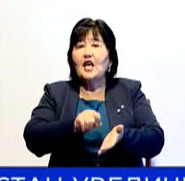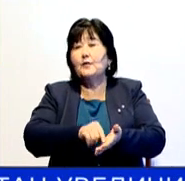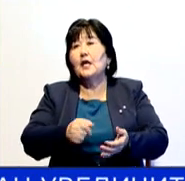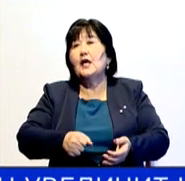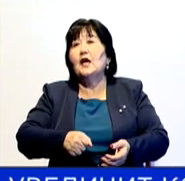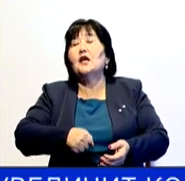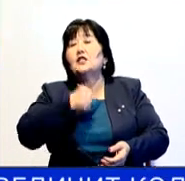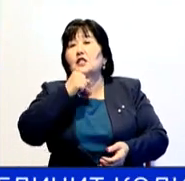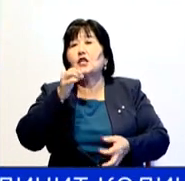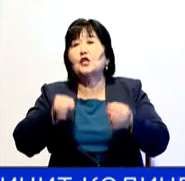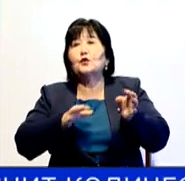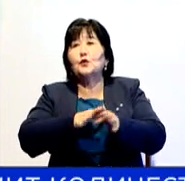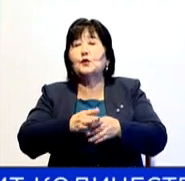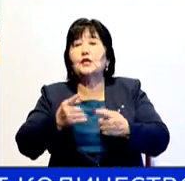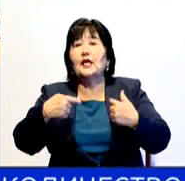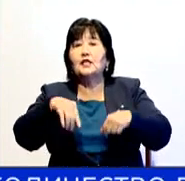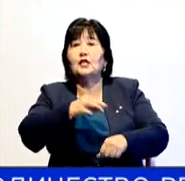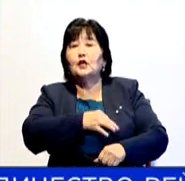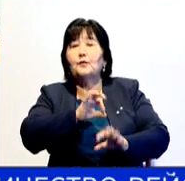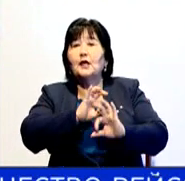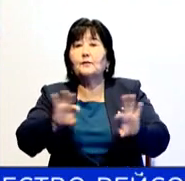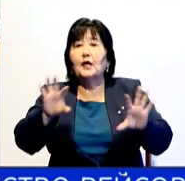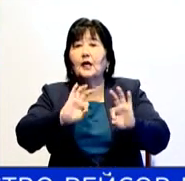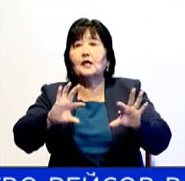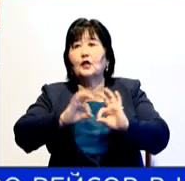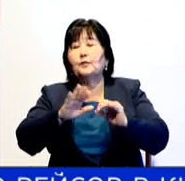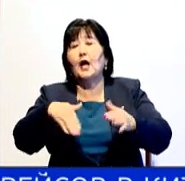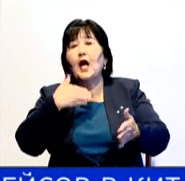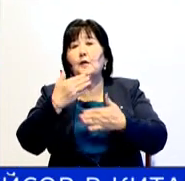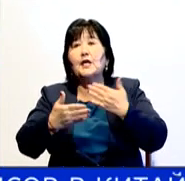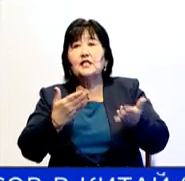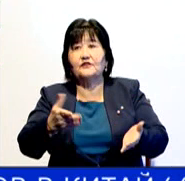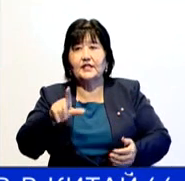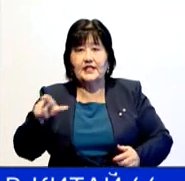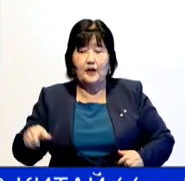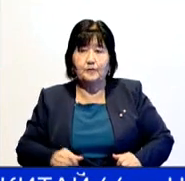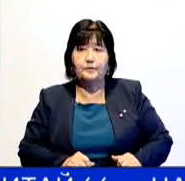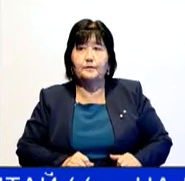Старший судоисполнитель департамента юстиции подробно проконсультировала обратившихся.